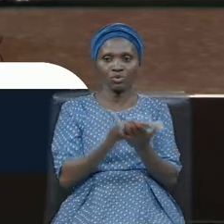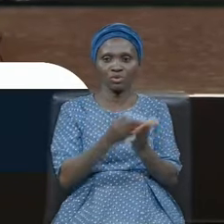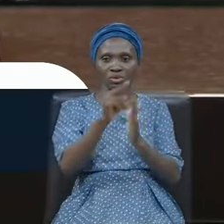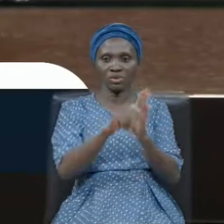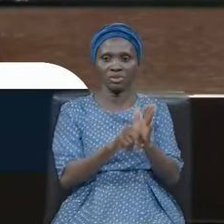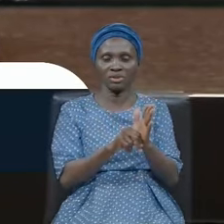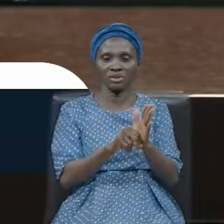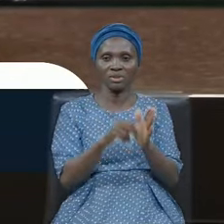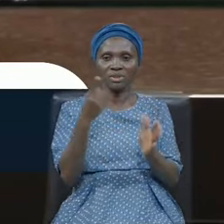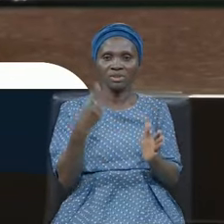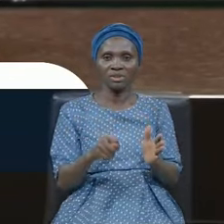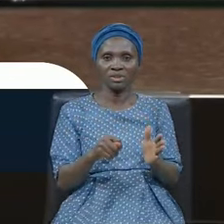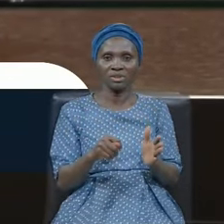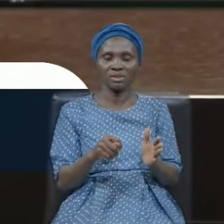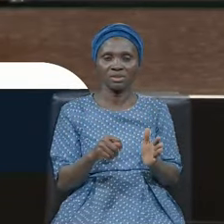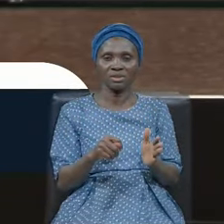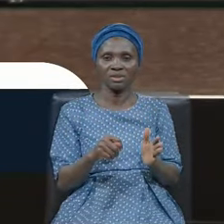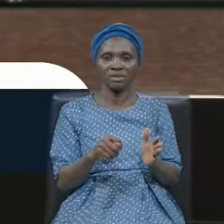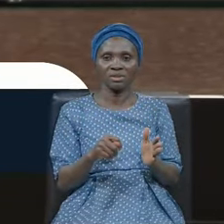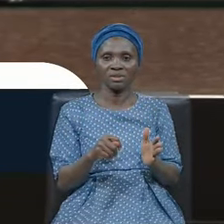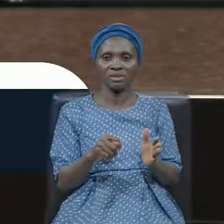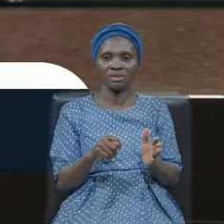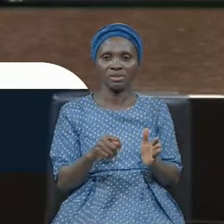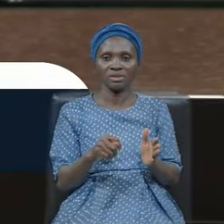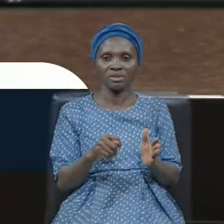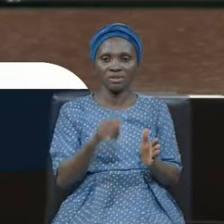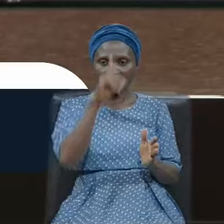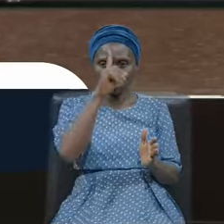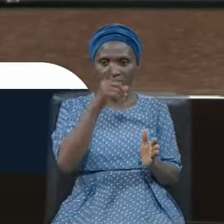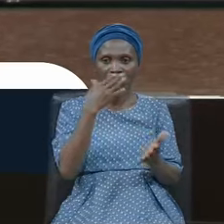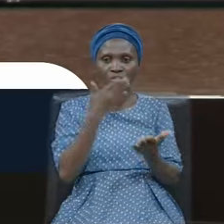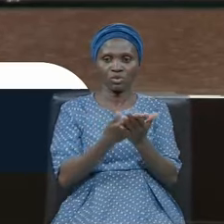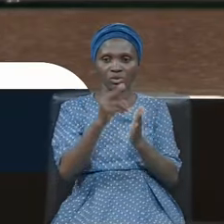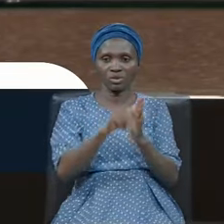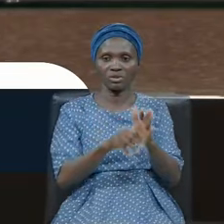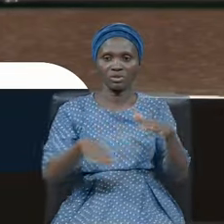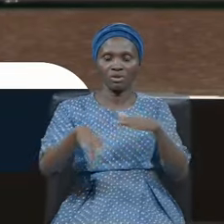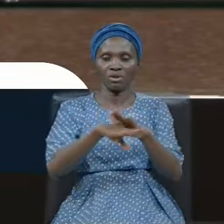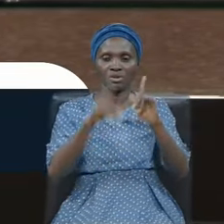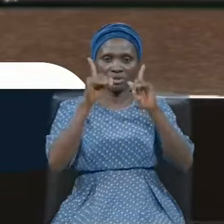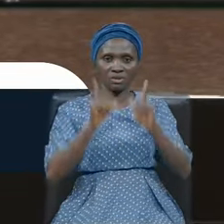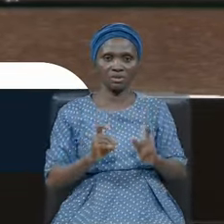éprouvée. La bonté transcendante, il y a la bonté